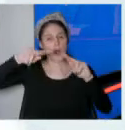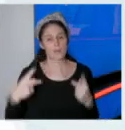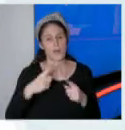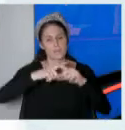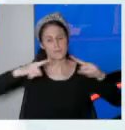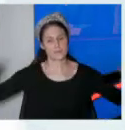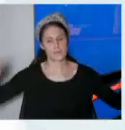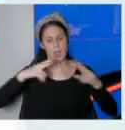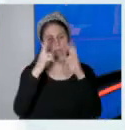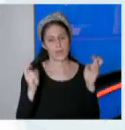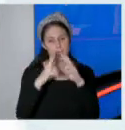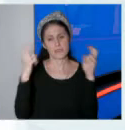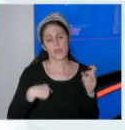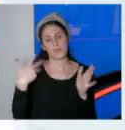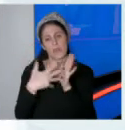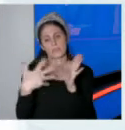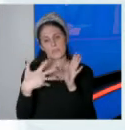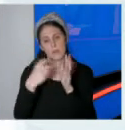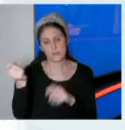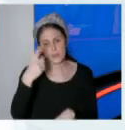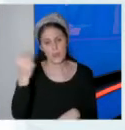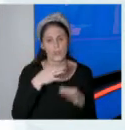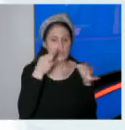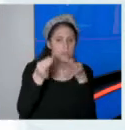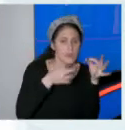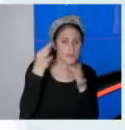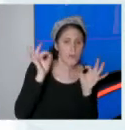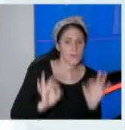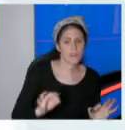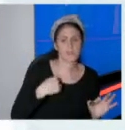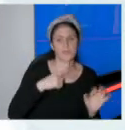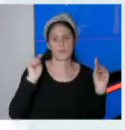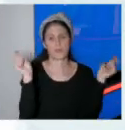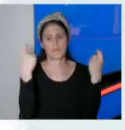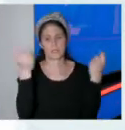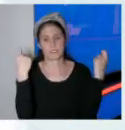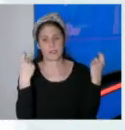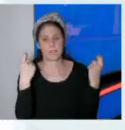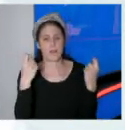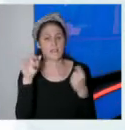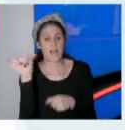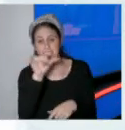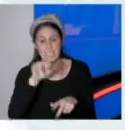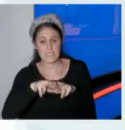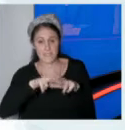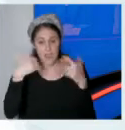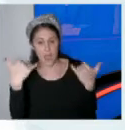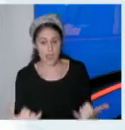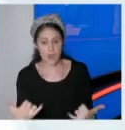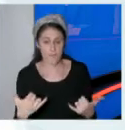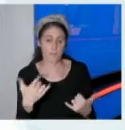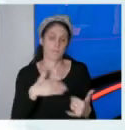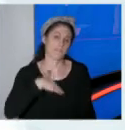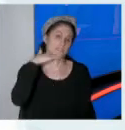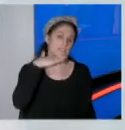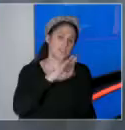נבצע בדיקות שבועיות, נתשאל מאומתים, נאכוף ונפרסם נתונים יומיים, אבל את איזה צבע אנחנו היום,